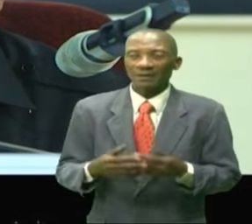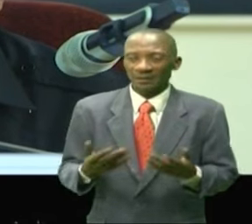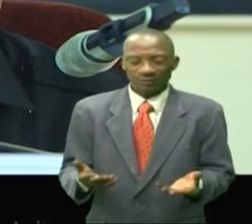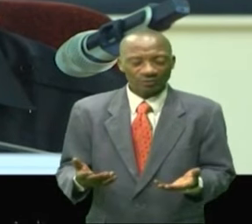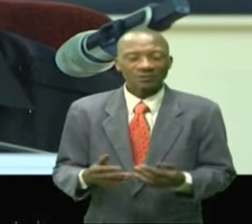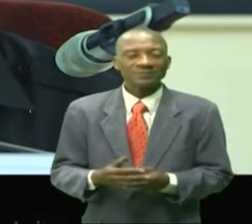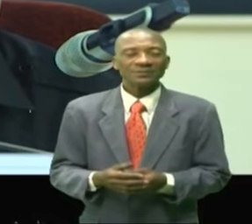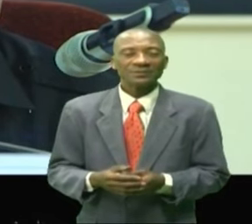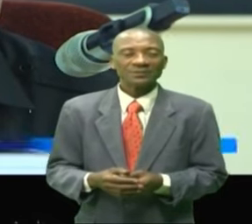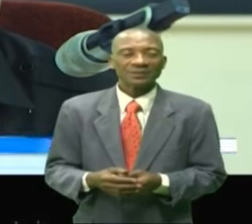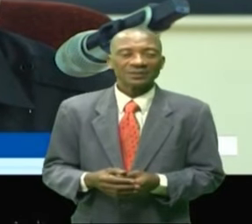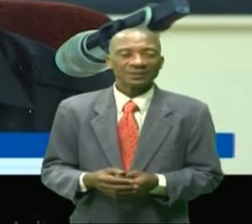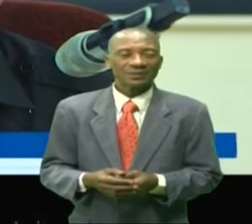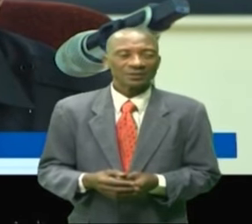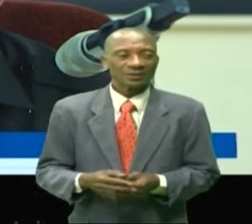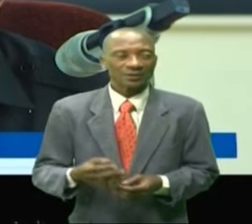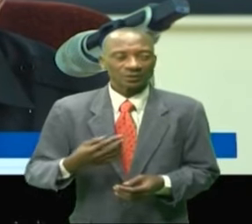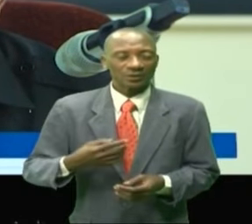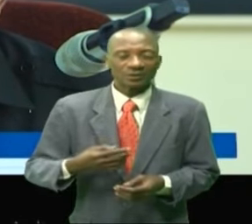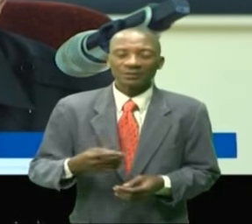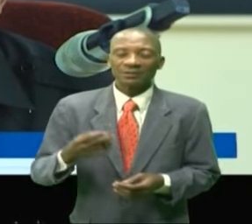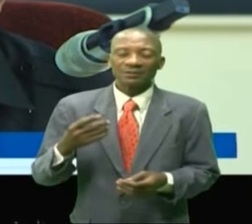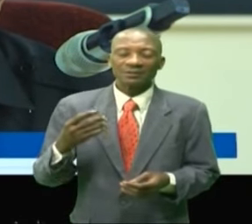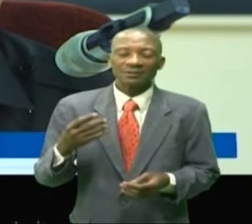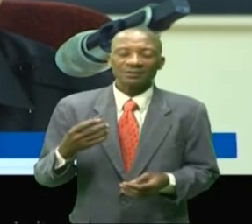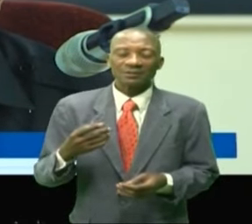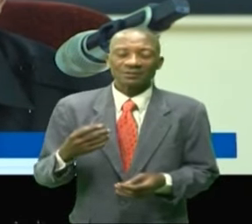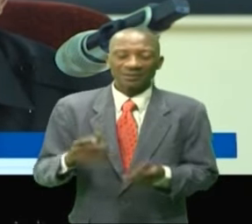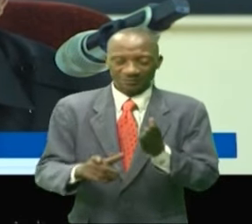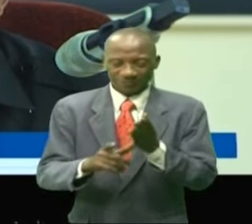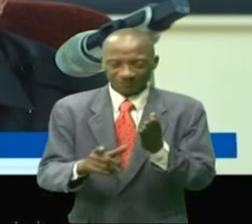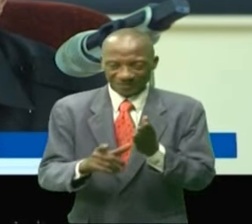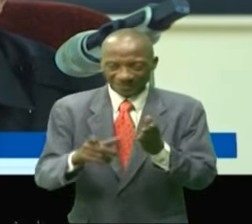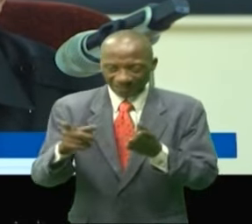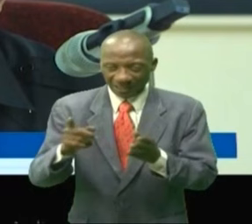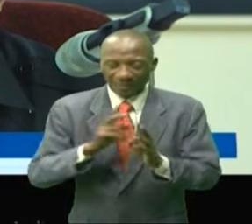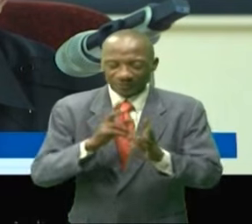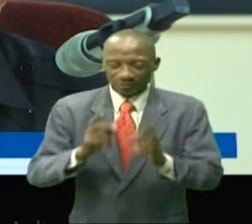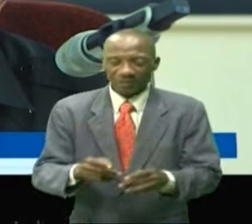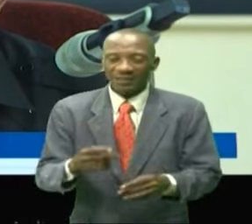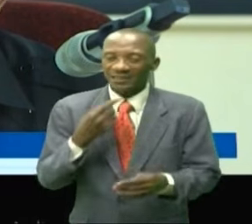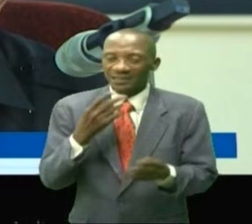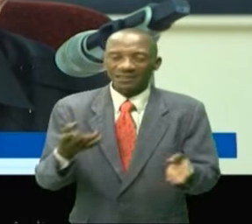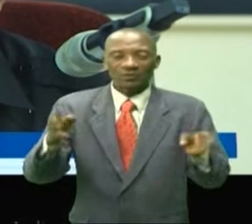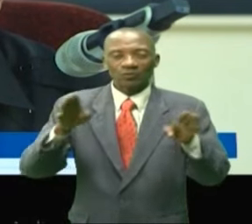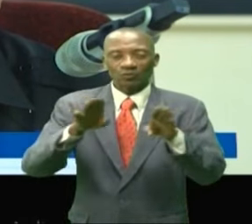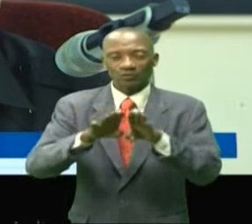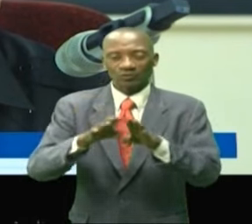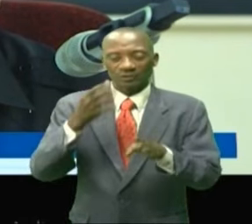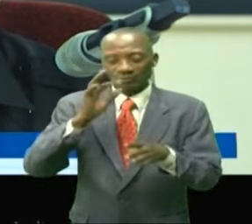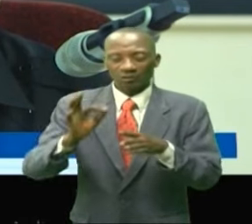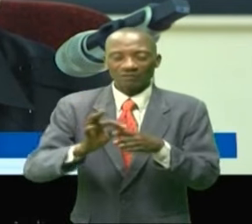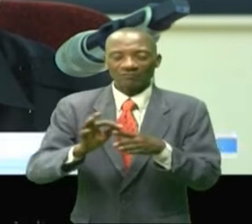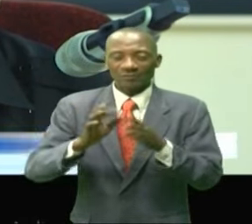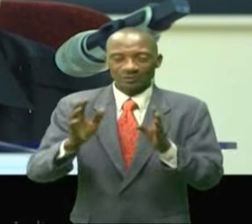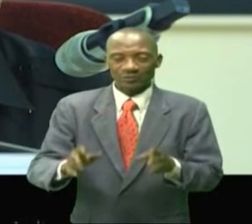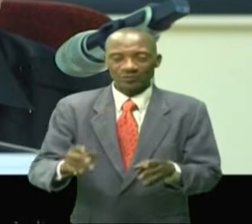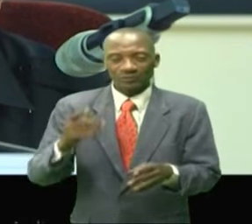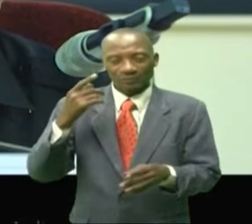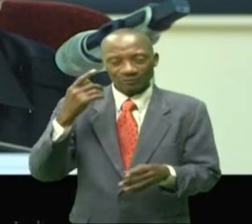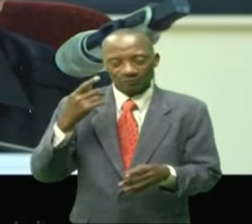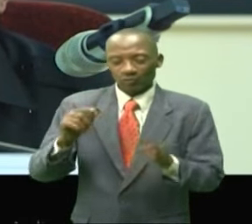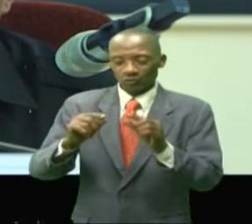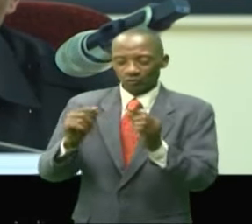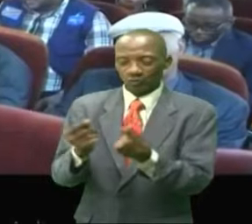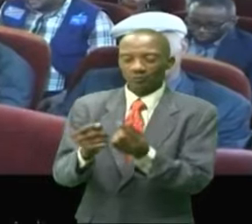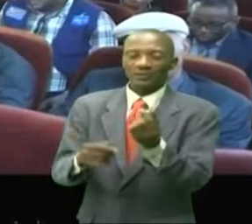nationale indépendante, je déclare close la formation du niveau 1 de la cascade de